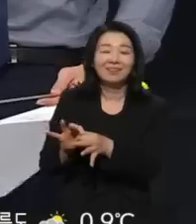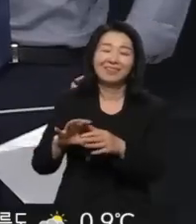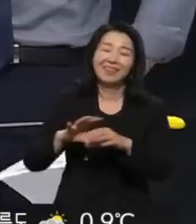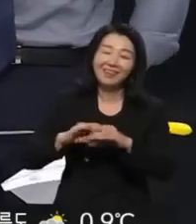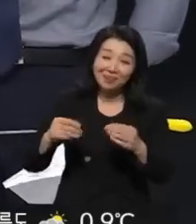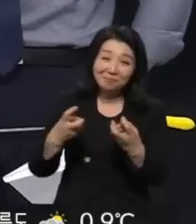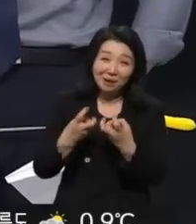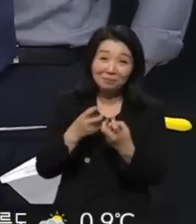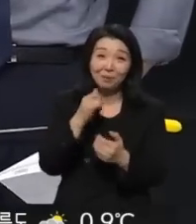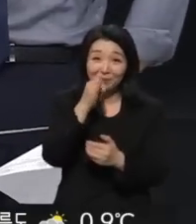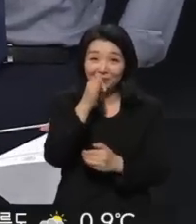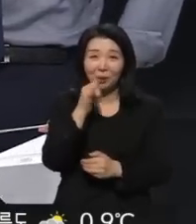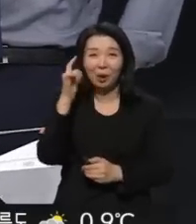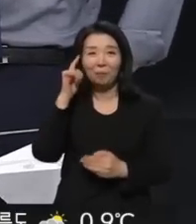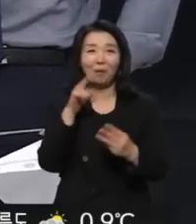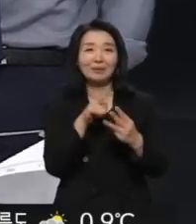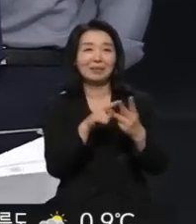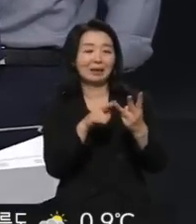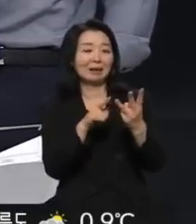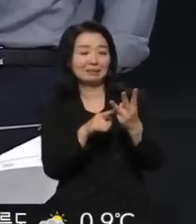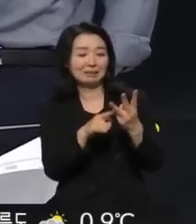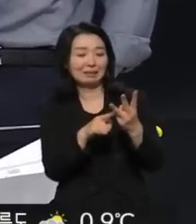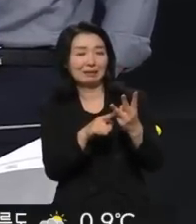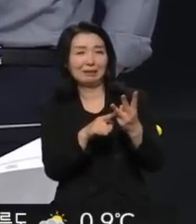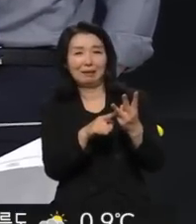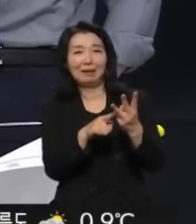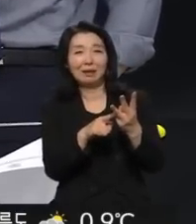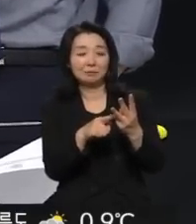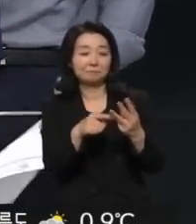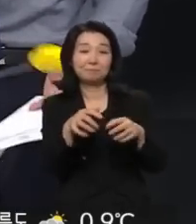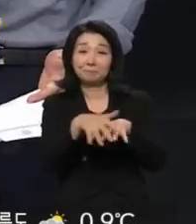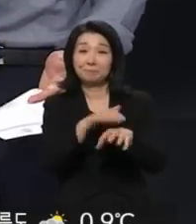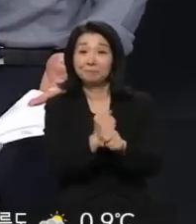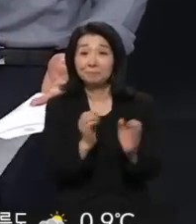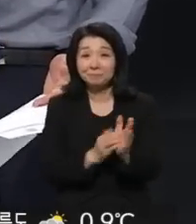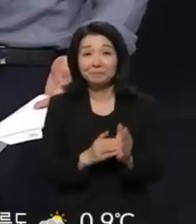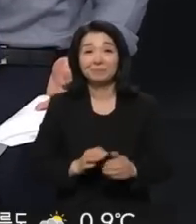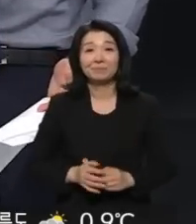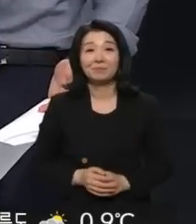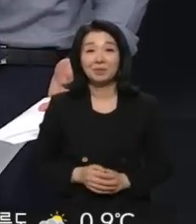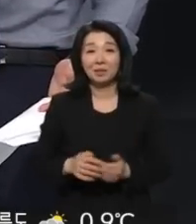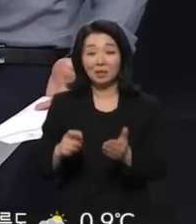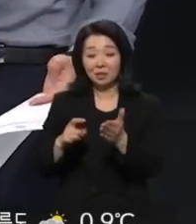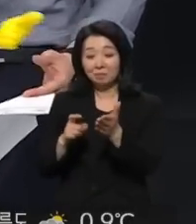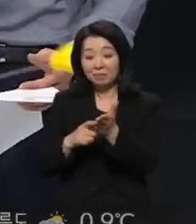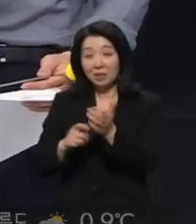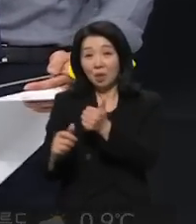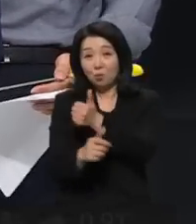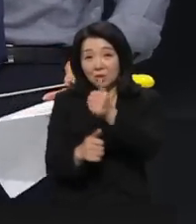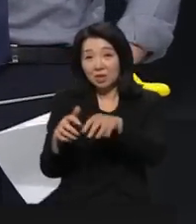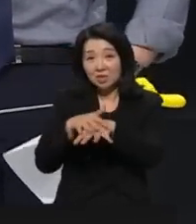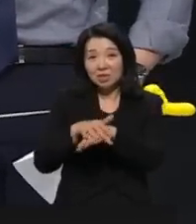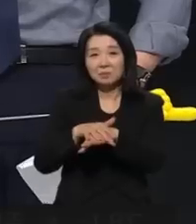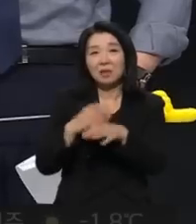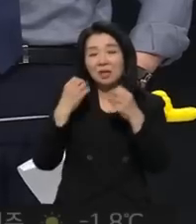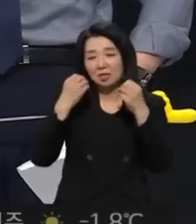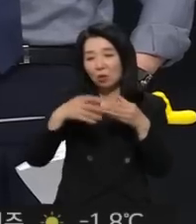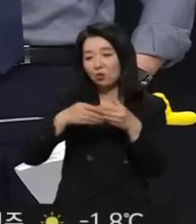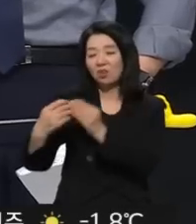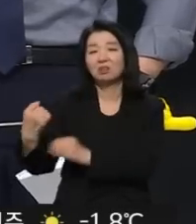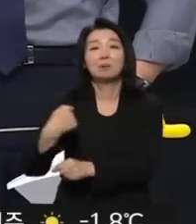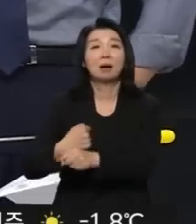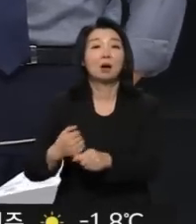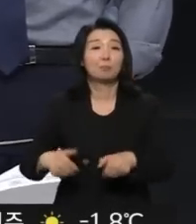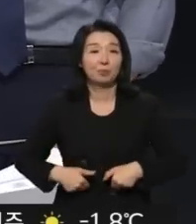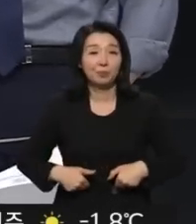처방전을 내놨습니다. 세 가지 약재로 구성이 되는데요. 서둘러 비대위 체제에서 벗어나 새로운 리더십을